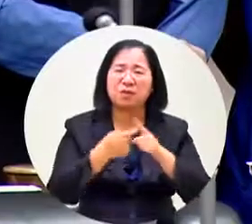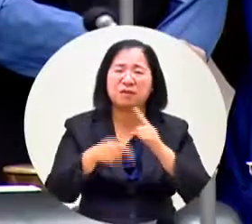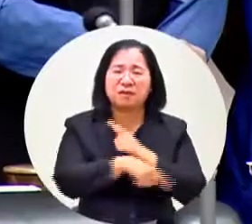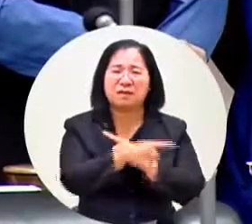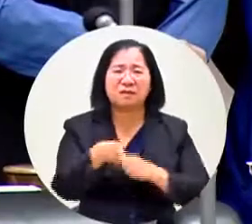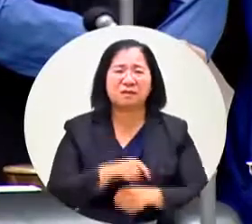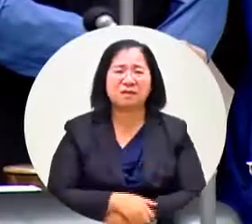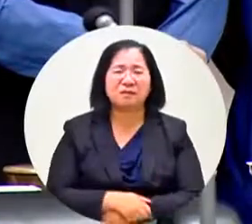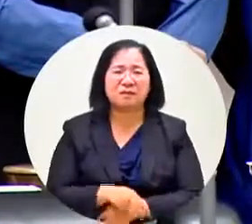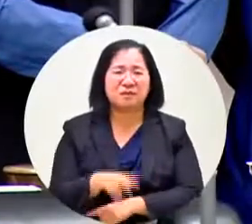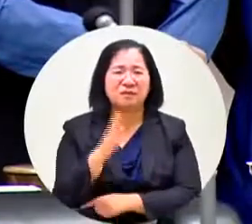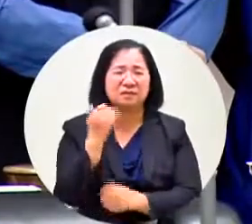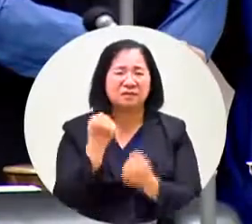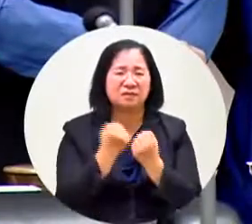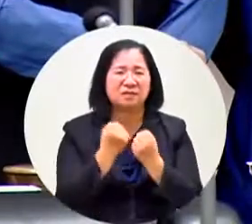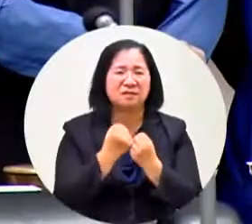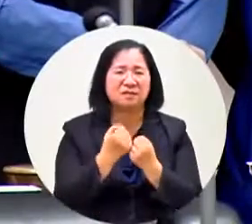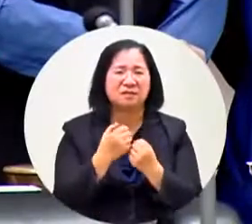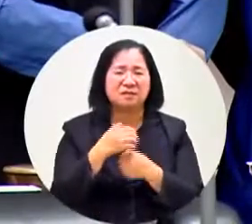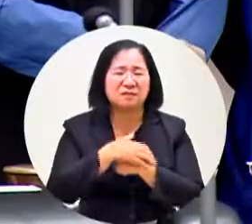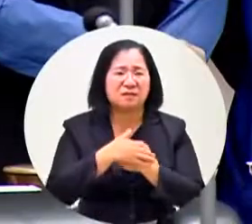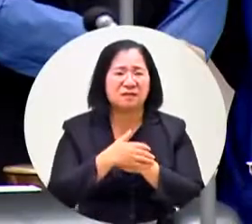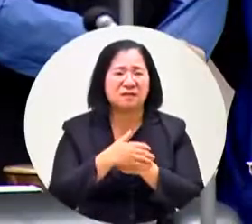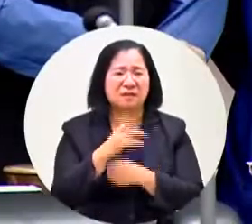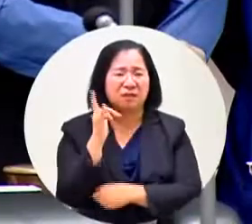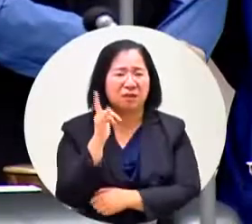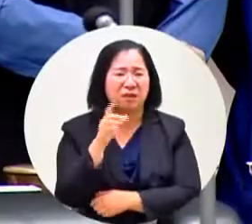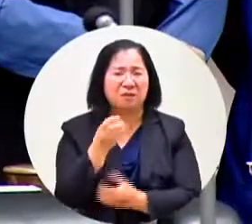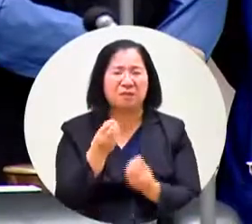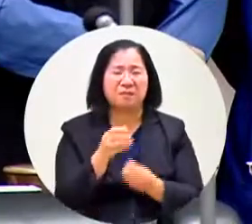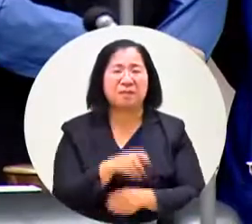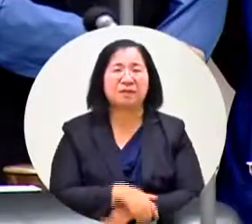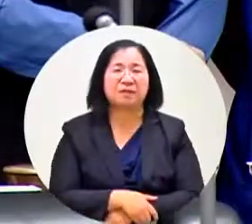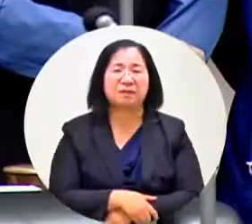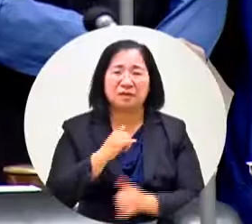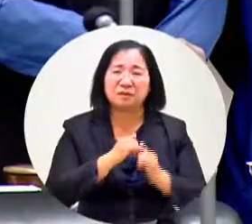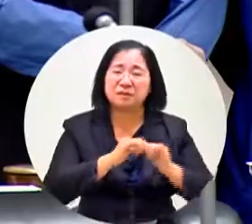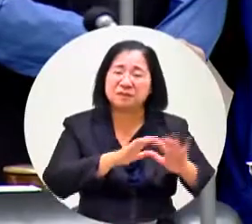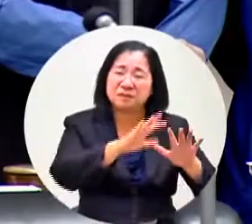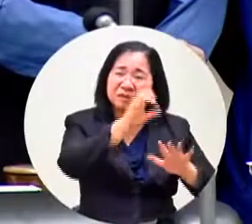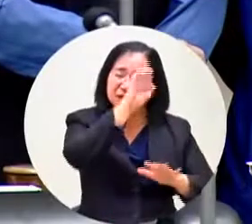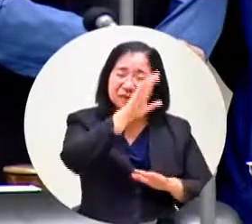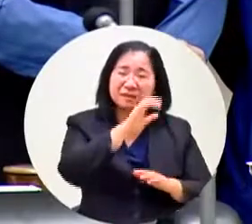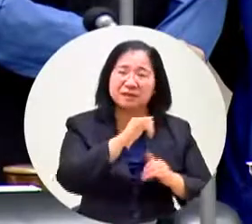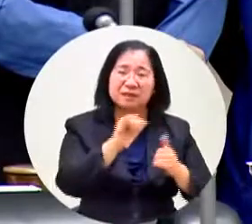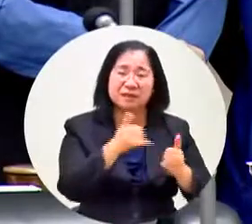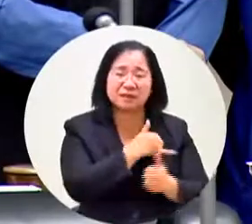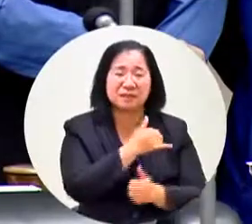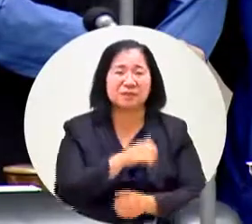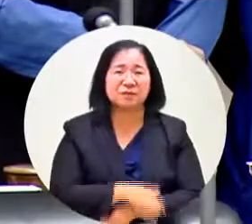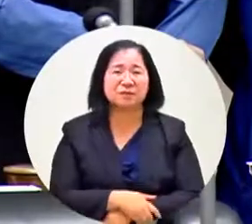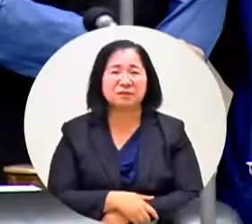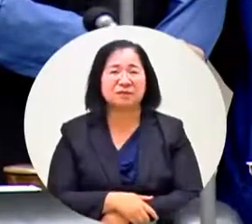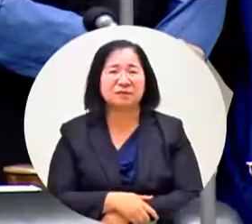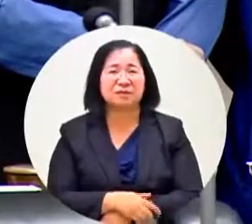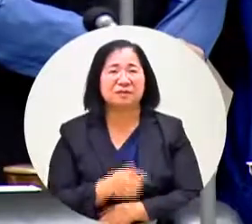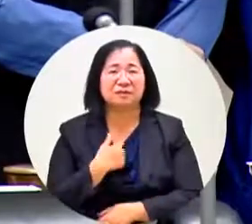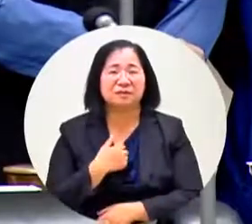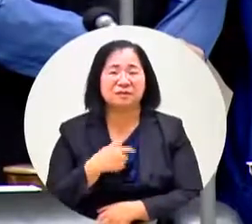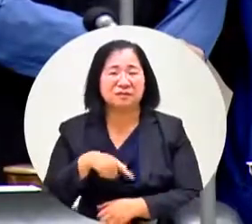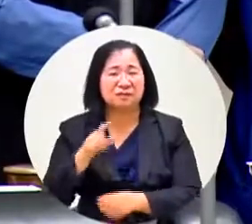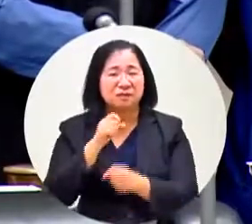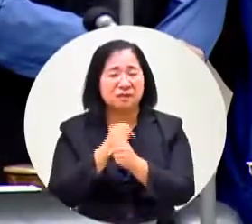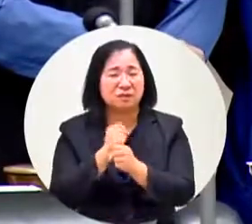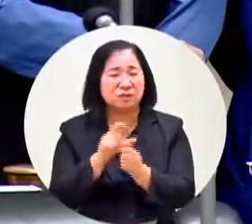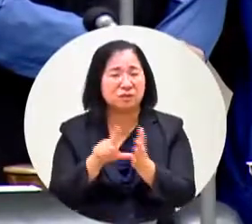处首长都全部去参加了，连在议会里面大咧咧的